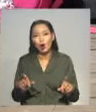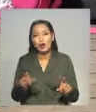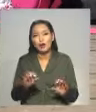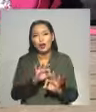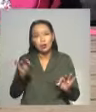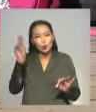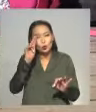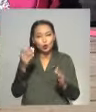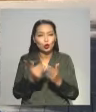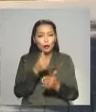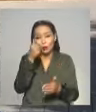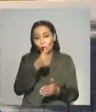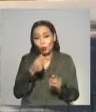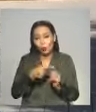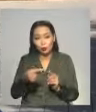в новом году.